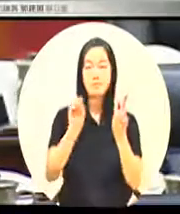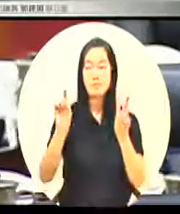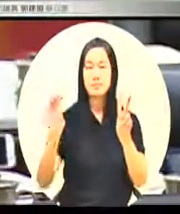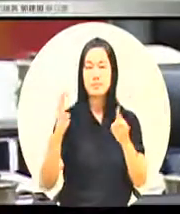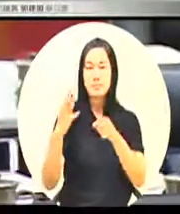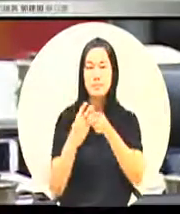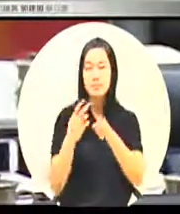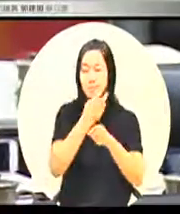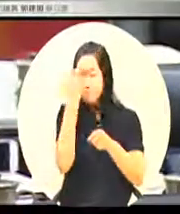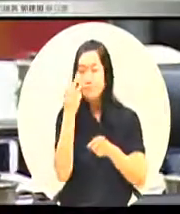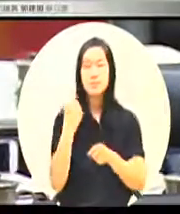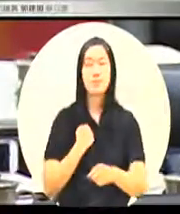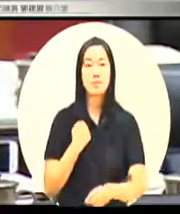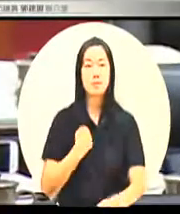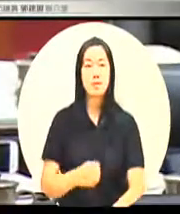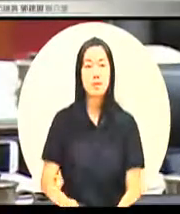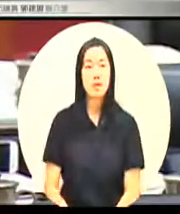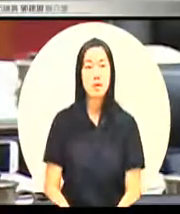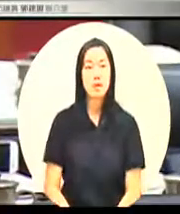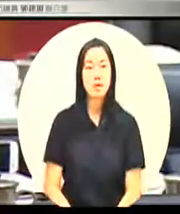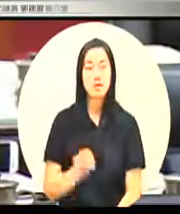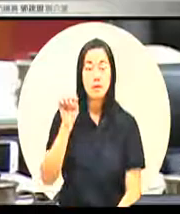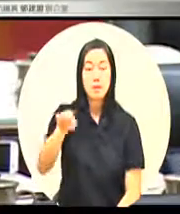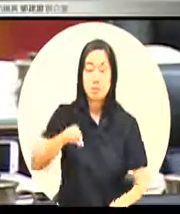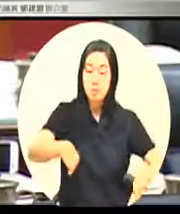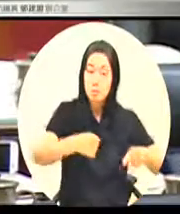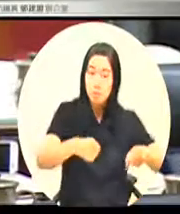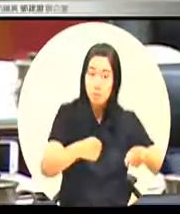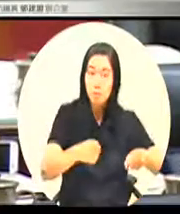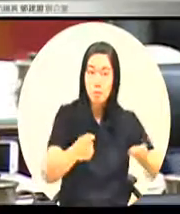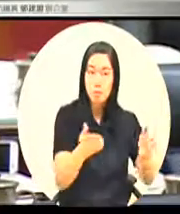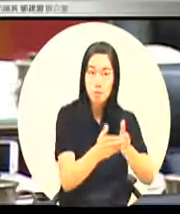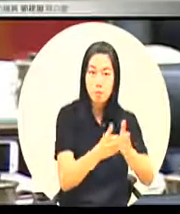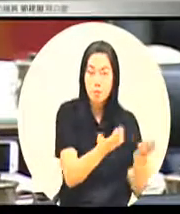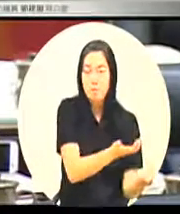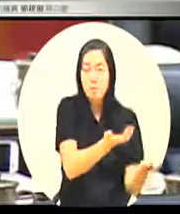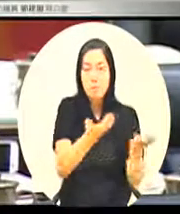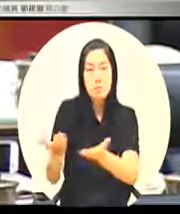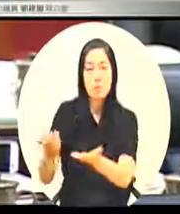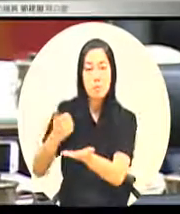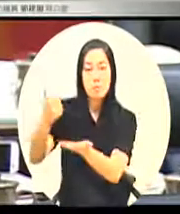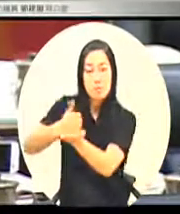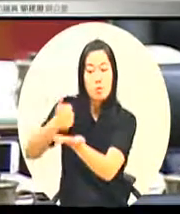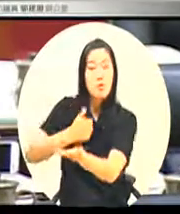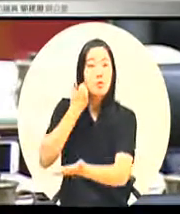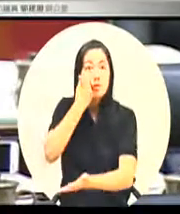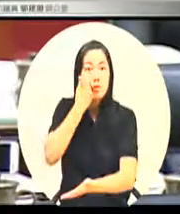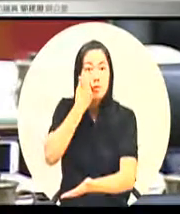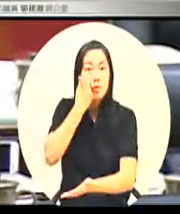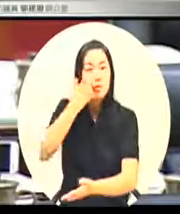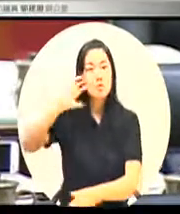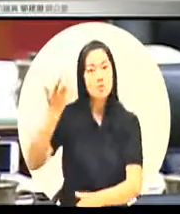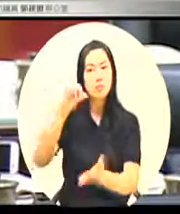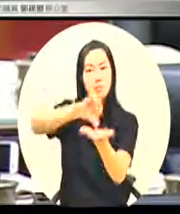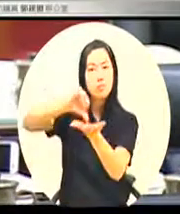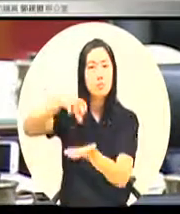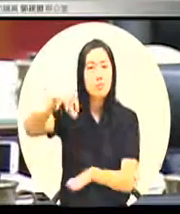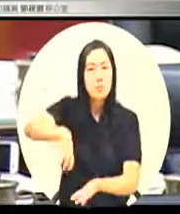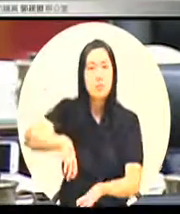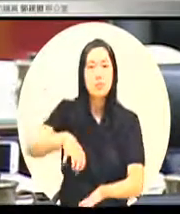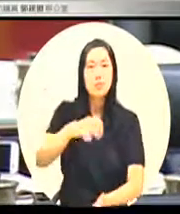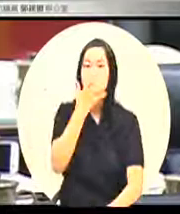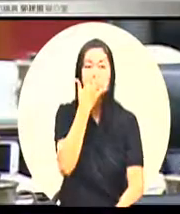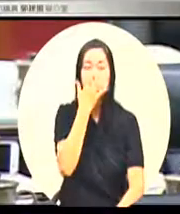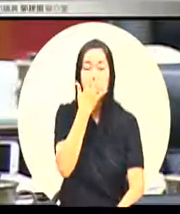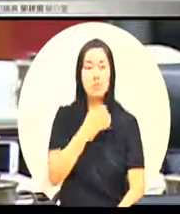但是只可以查到哪里？从餐桌一直到供应商。没有办法到产地，因为你只